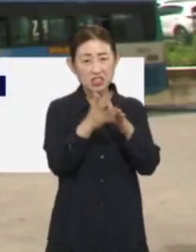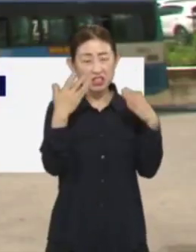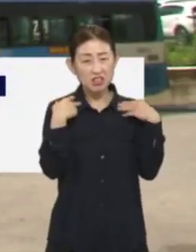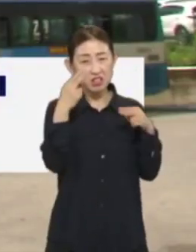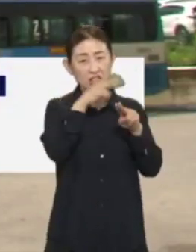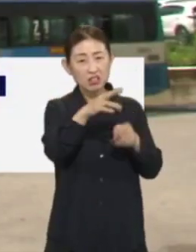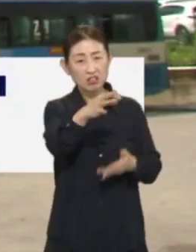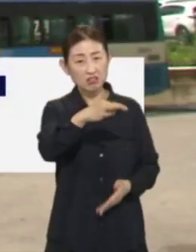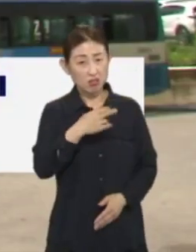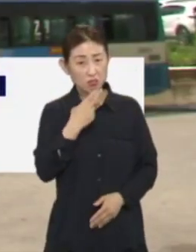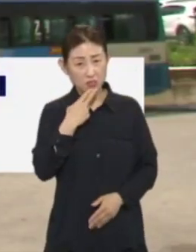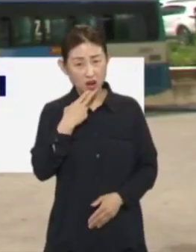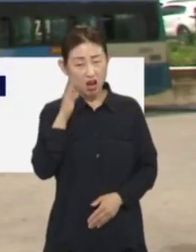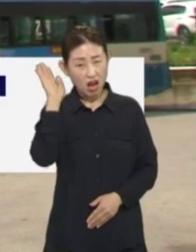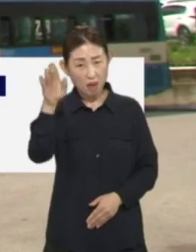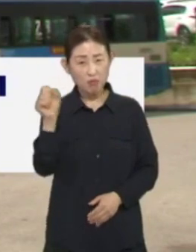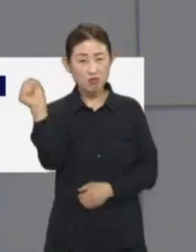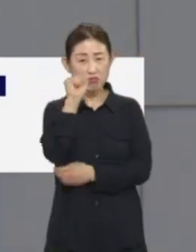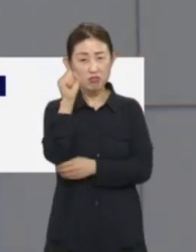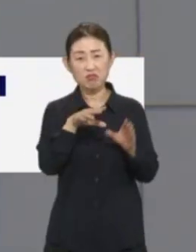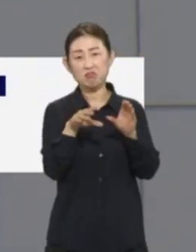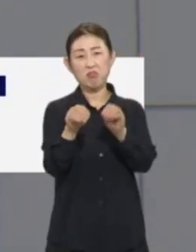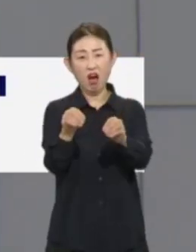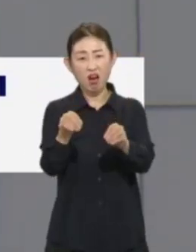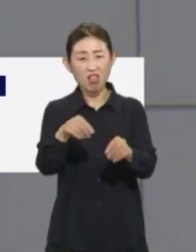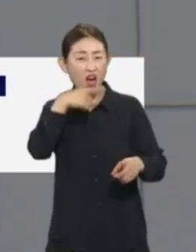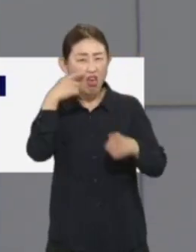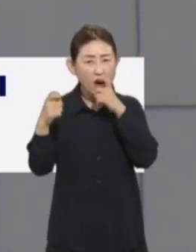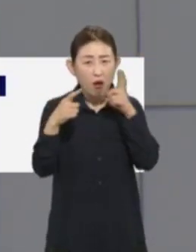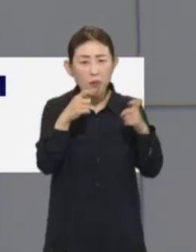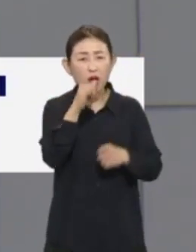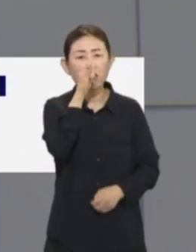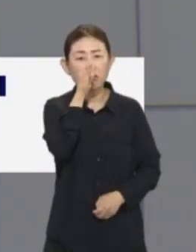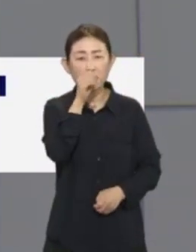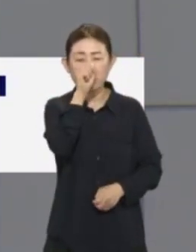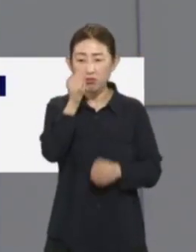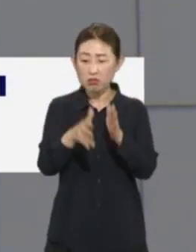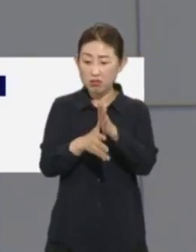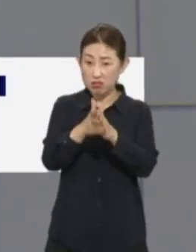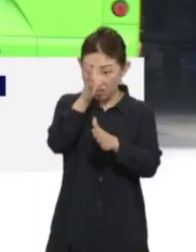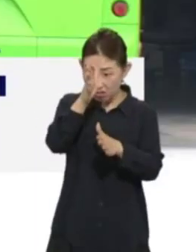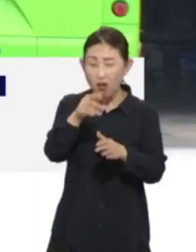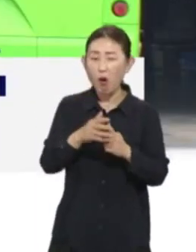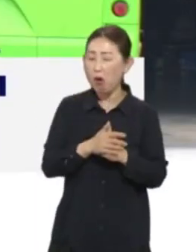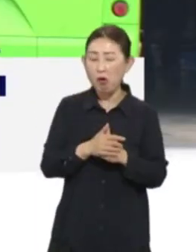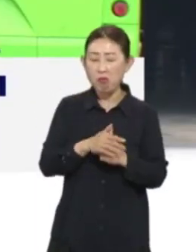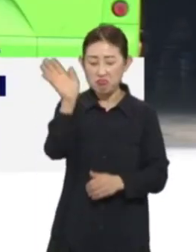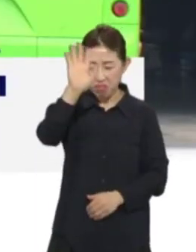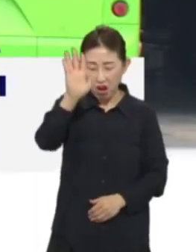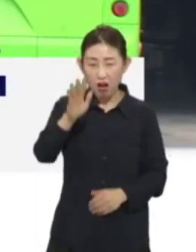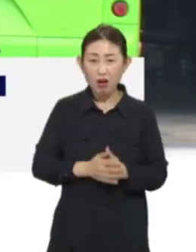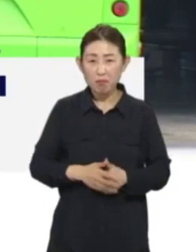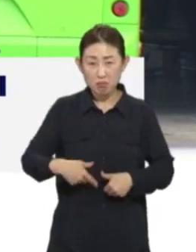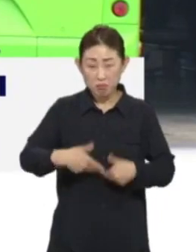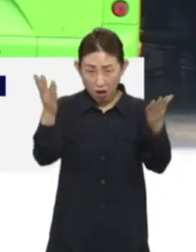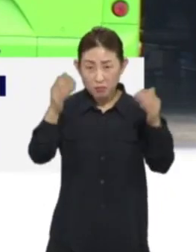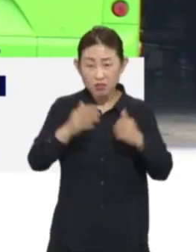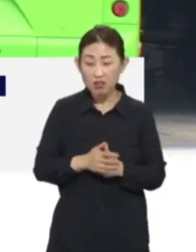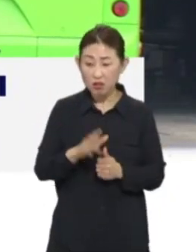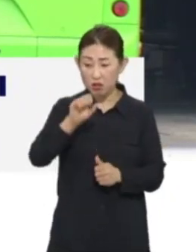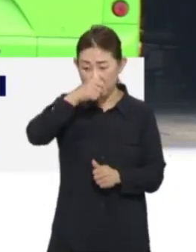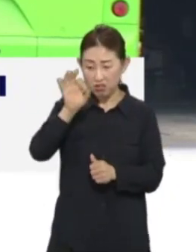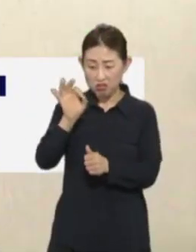경유값 지원이 없으면 조만간 버스 운행을 중단하겠다고 예고한 가운데 서산시가 절대 굴복하지 않겠다며